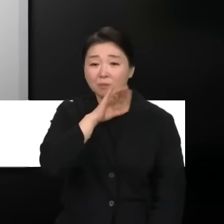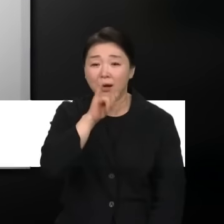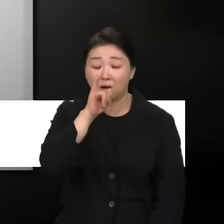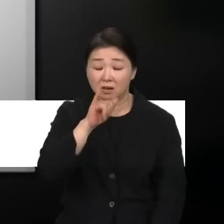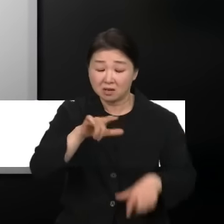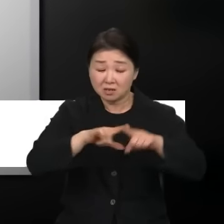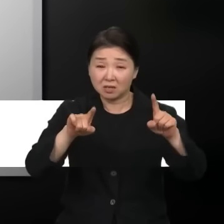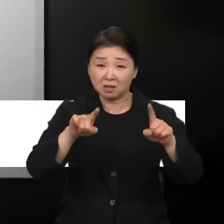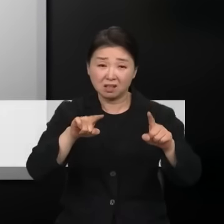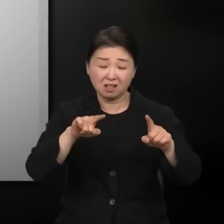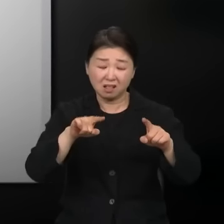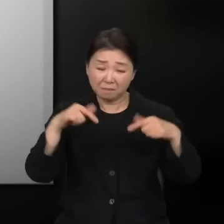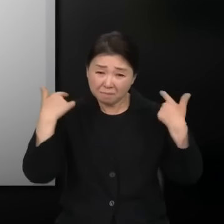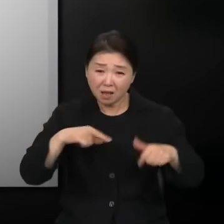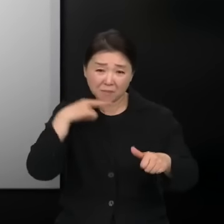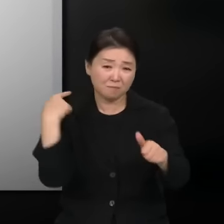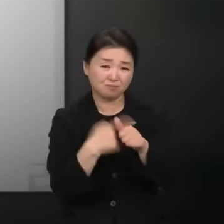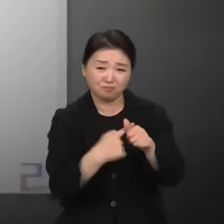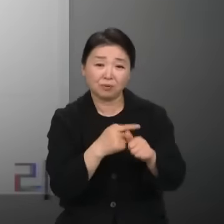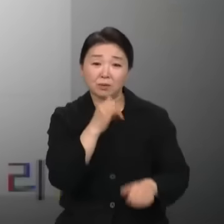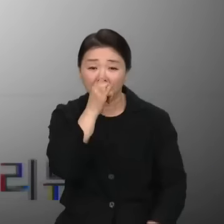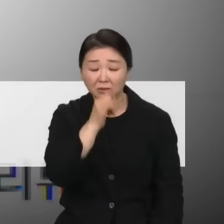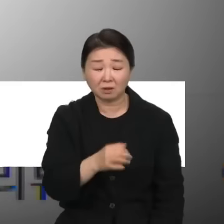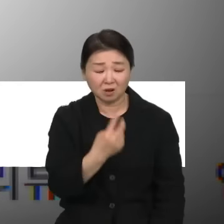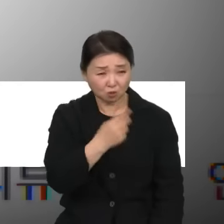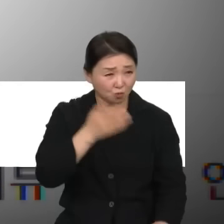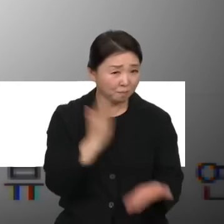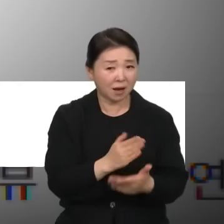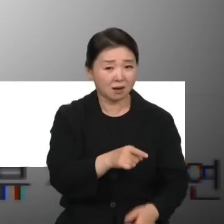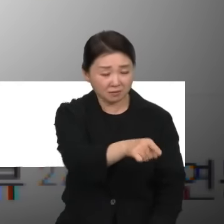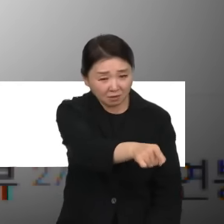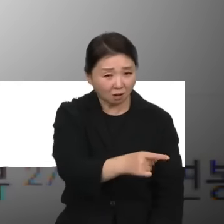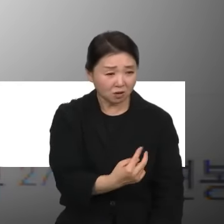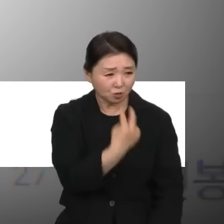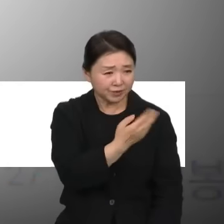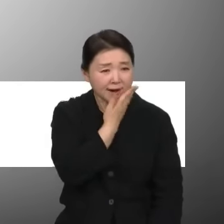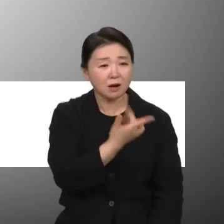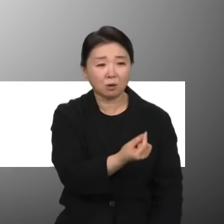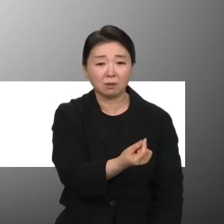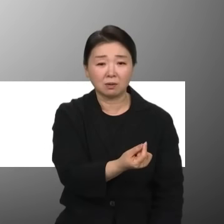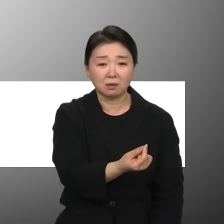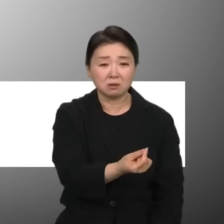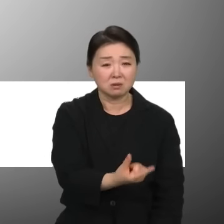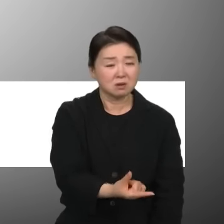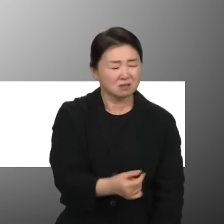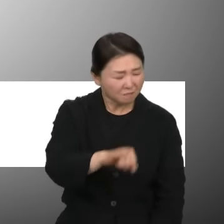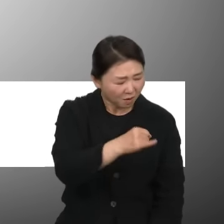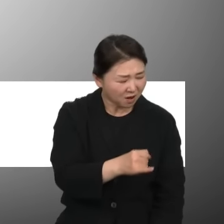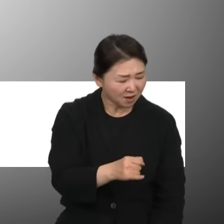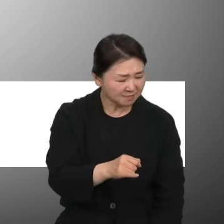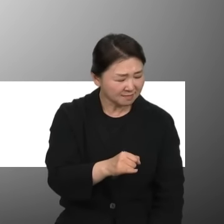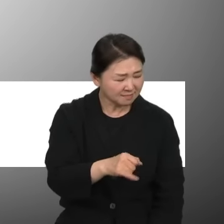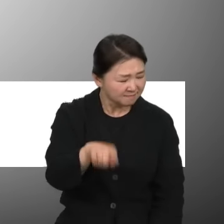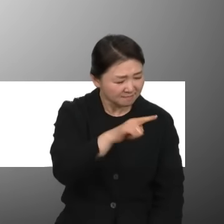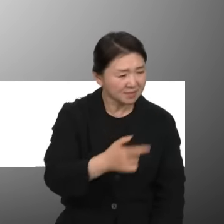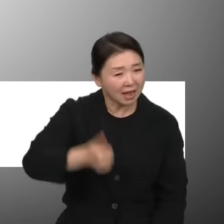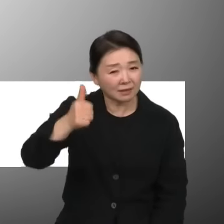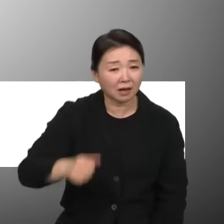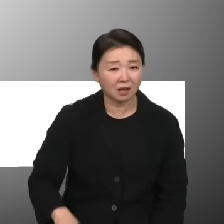일상적으로 폭언을 들었다는 주장도 나왔습니다. 숨도 쉬지 마라. 너가 숨 쉬는 게 아깝다. 벌레보다 못하다.